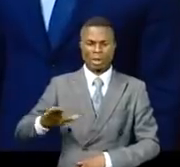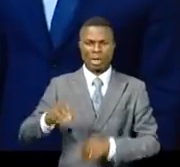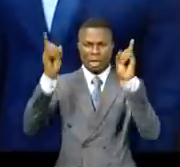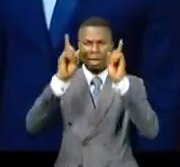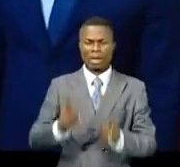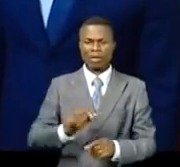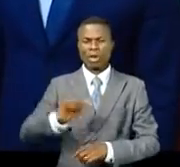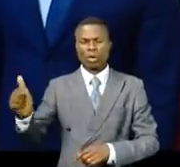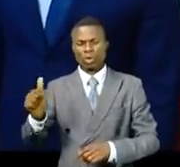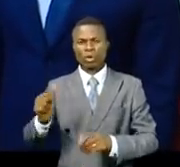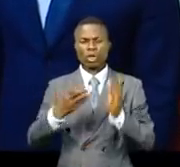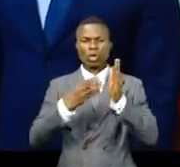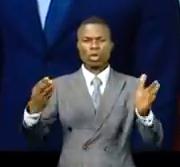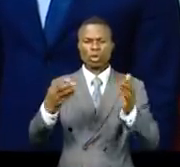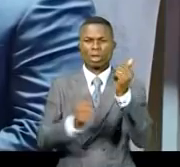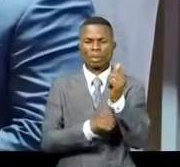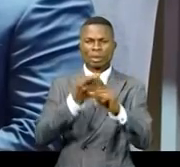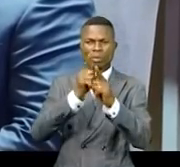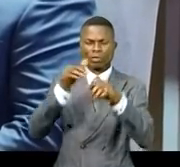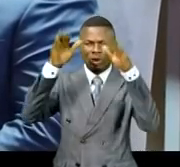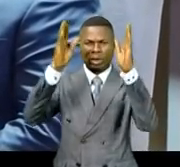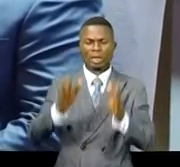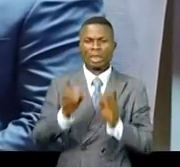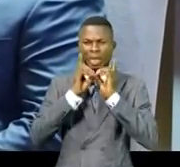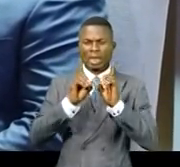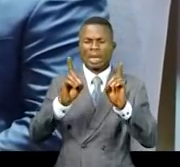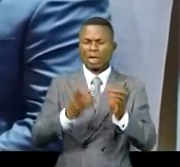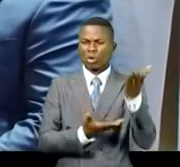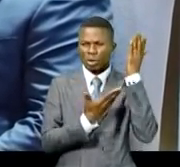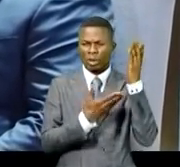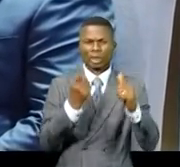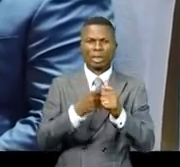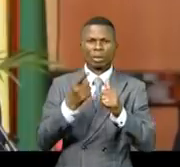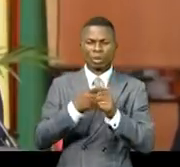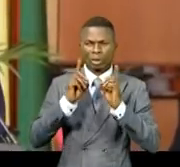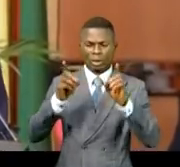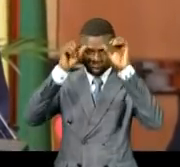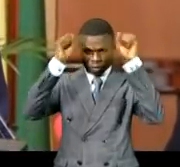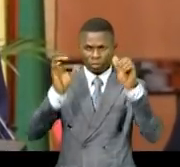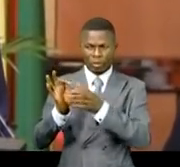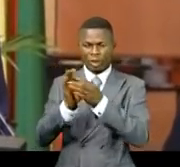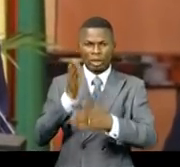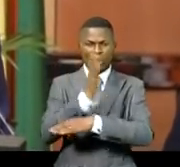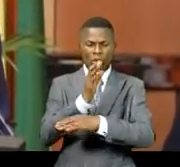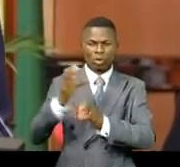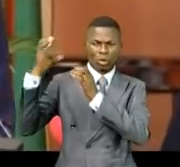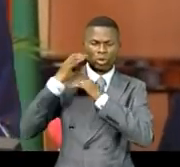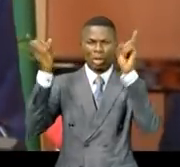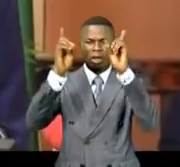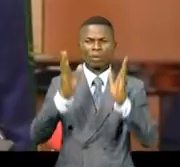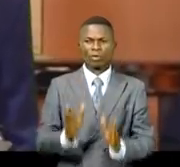de l'extérieur. Des discours ont ponctué cette importante conférence. D'abord, celui du président de l'Union des conseils des chargeurs